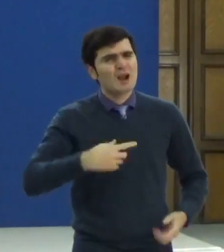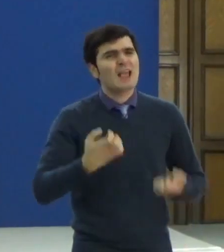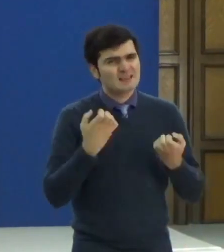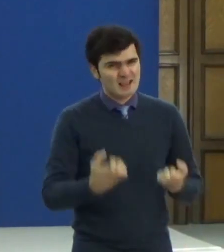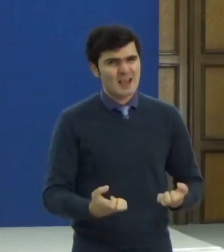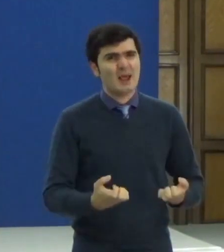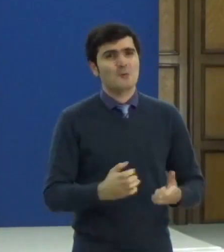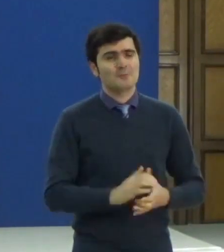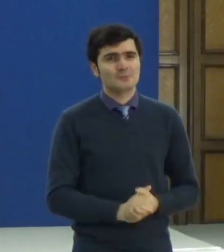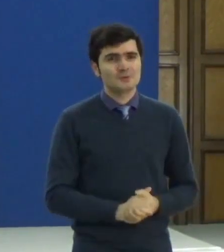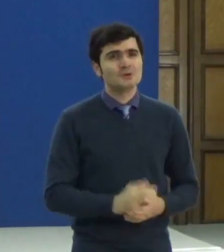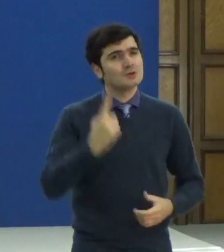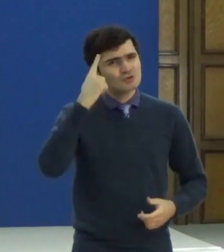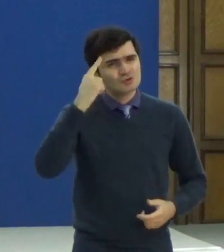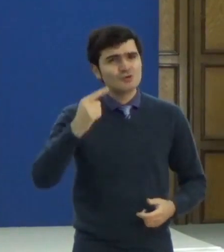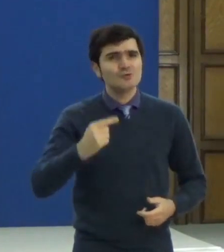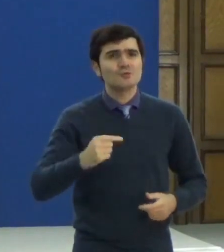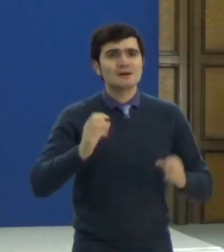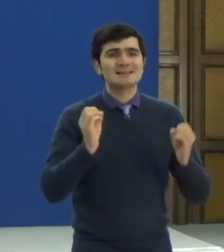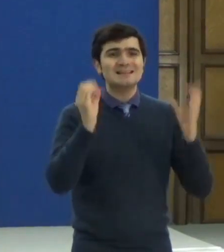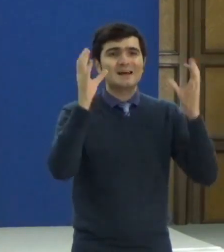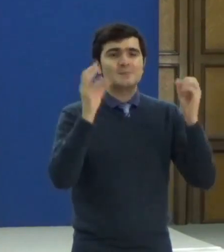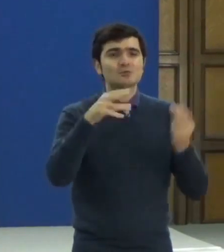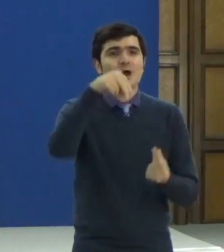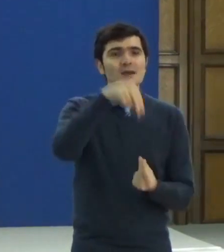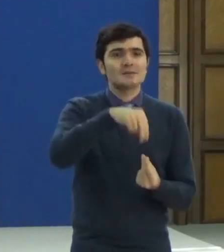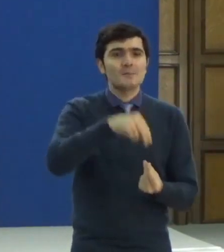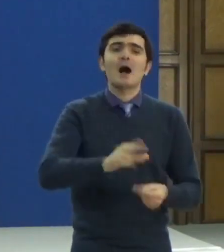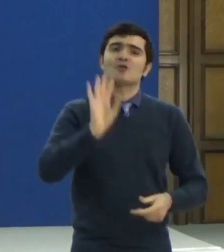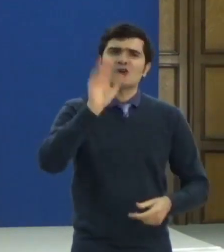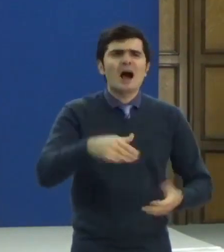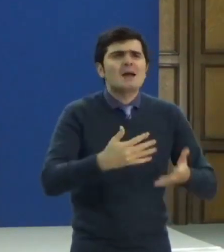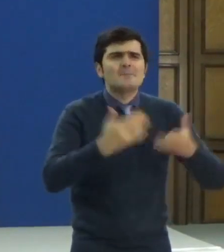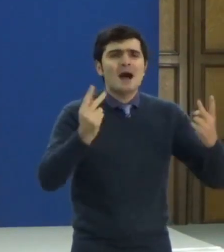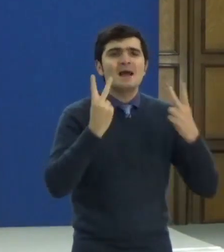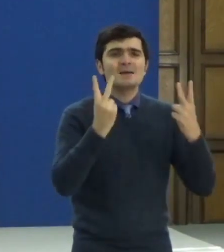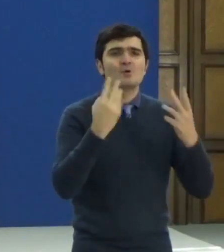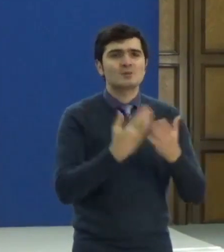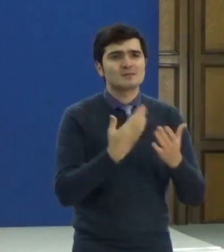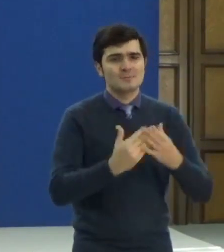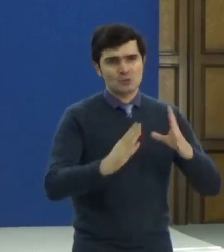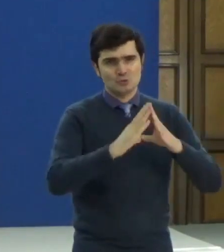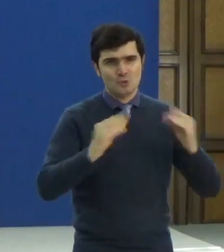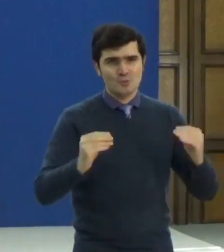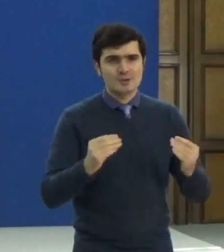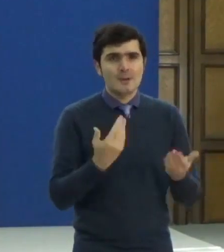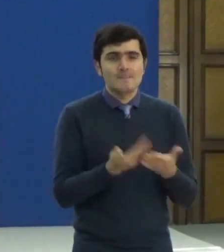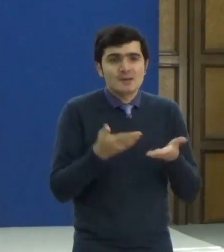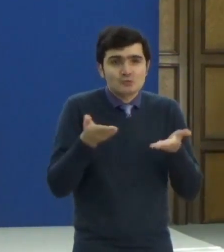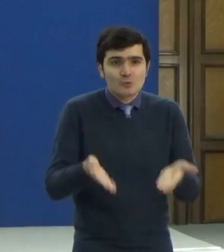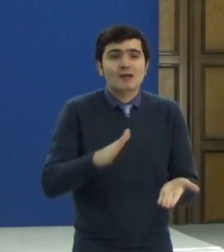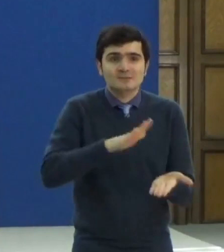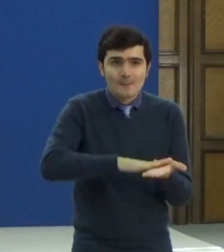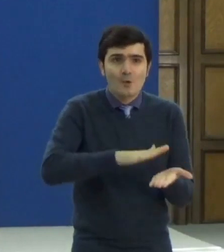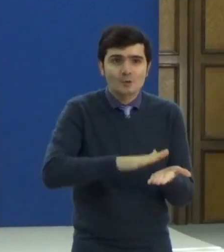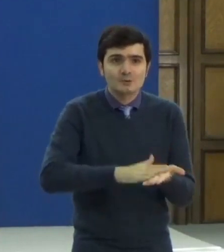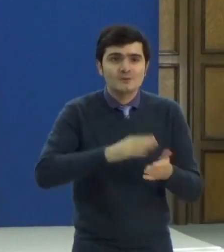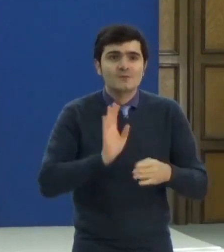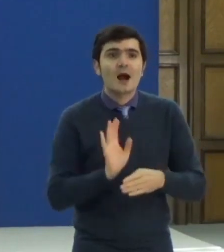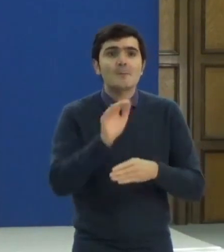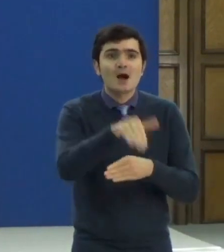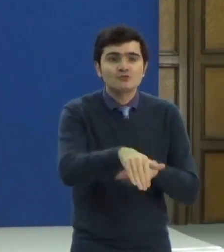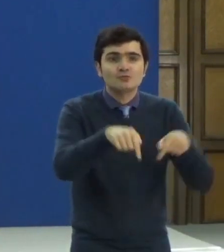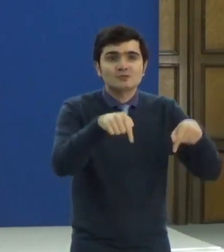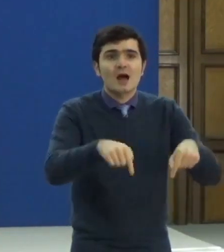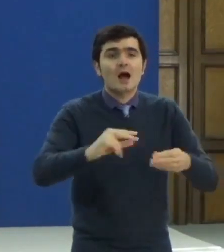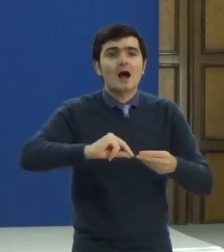are o mare importanță sărbătoarea de Paște pentru români, motiv pentru care am și ajuns la un acord cu Biserica Ortodoxă